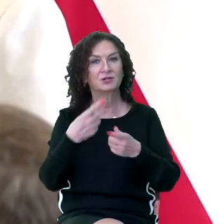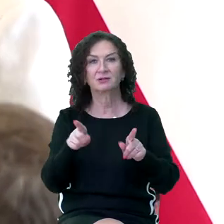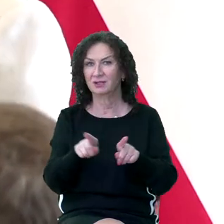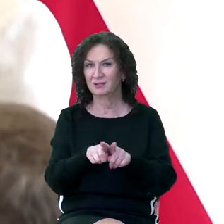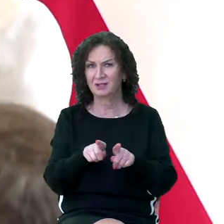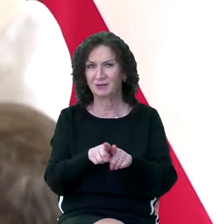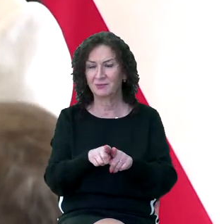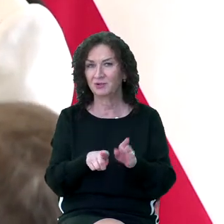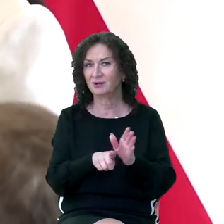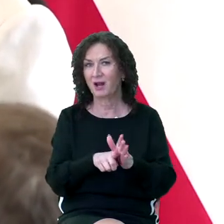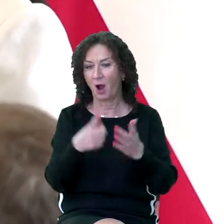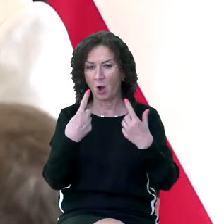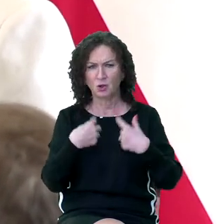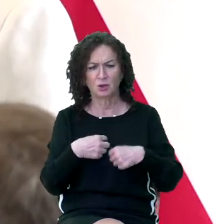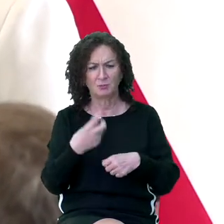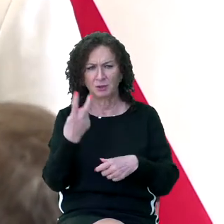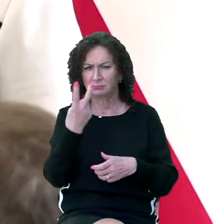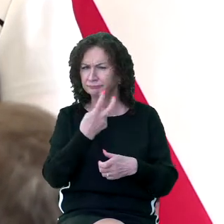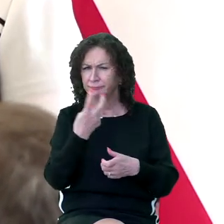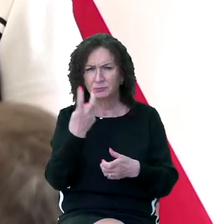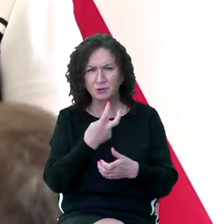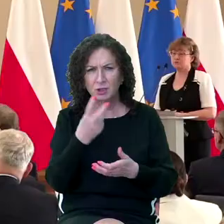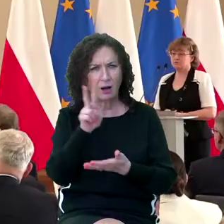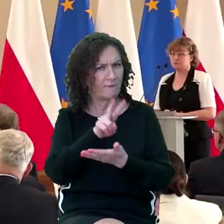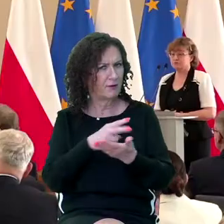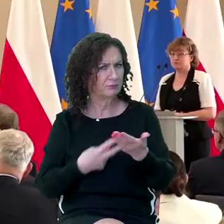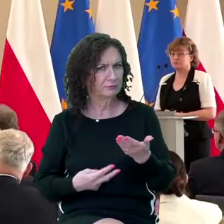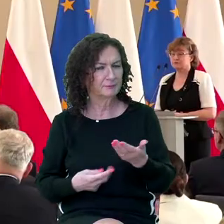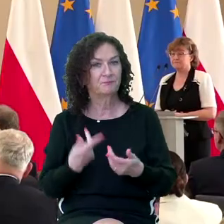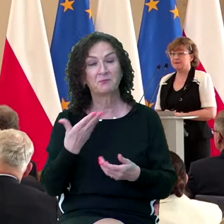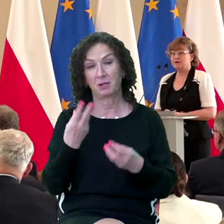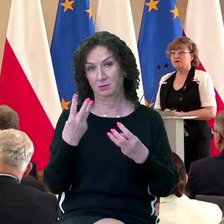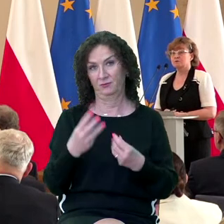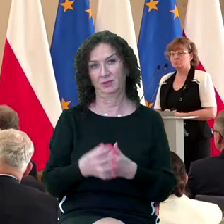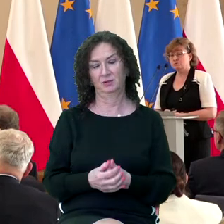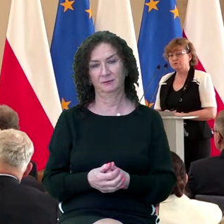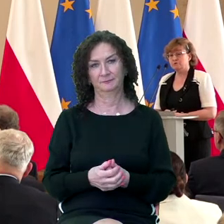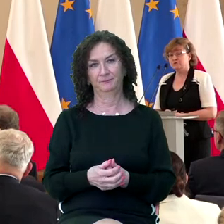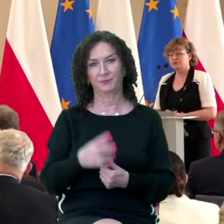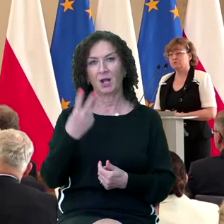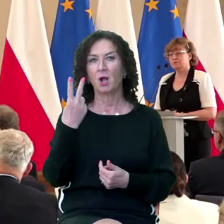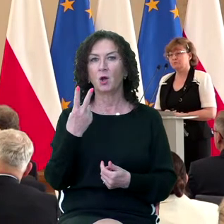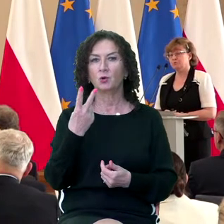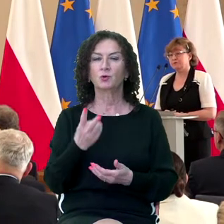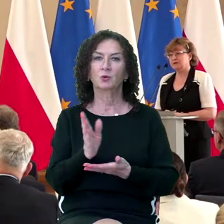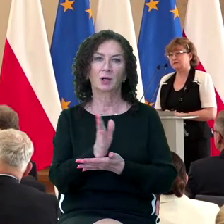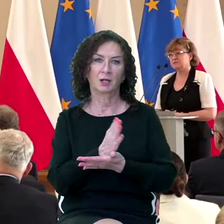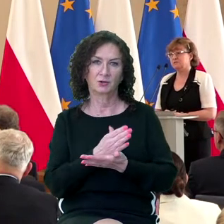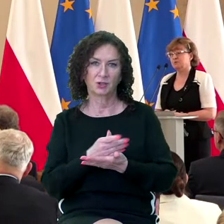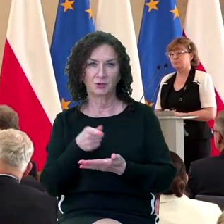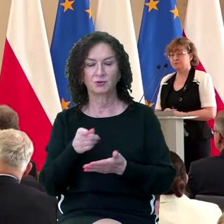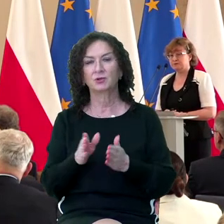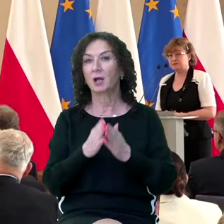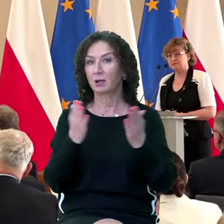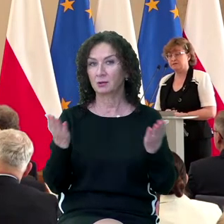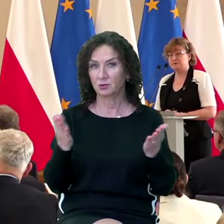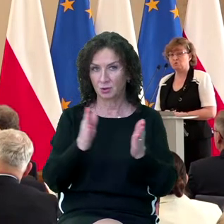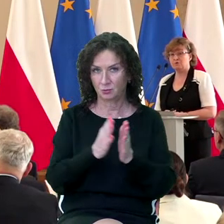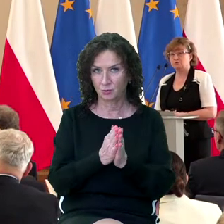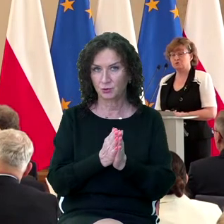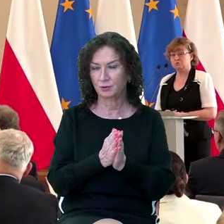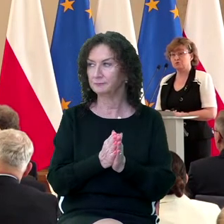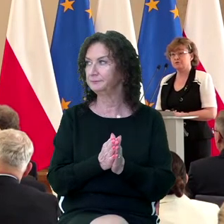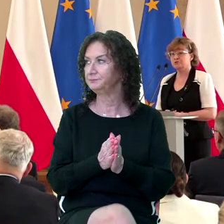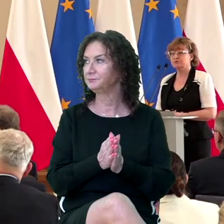niekoniecznie historią się fascynuje, jest to istotne. Drugi rozdział tej publikacji, bo publikacja ma